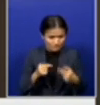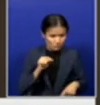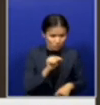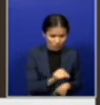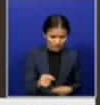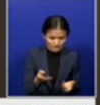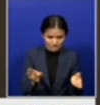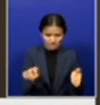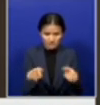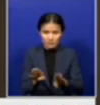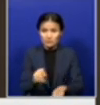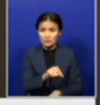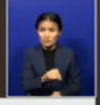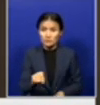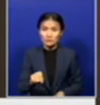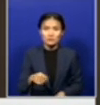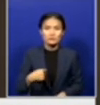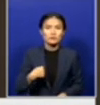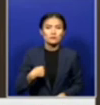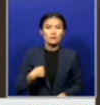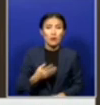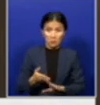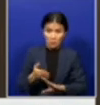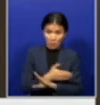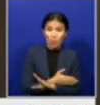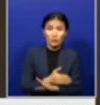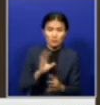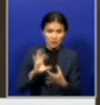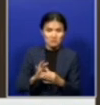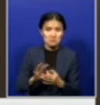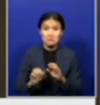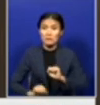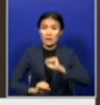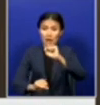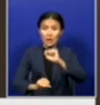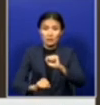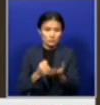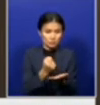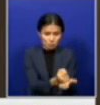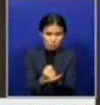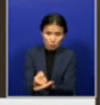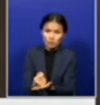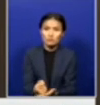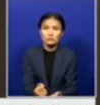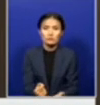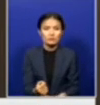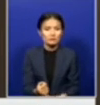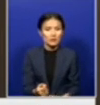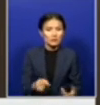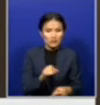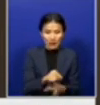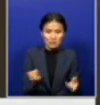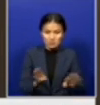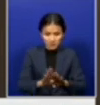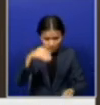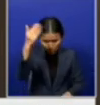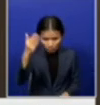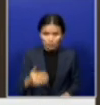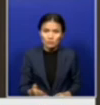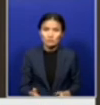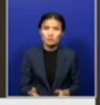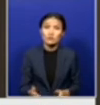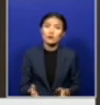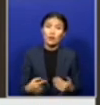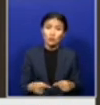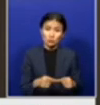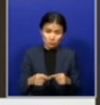าตรการเยียวยาให้ชัดเจนนะฮะนอกจากนั้นยังมีความล่าช้าในการเยียวยาที่ไปไม่ทั่ว